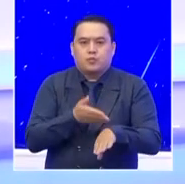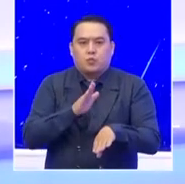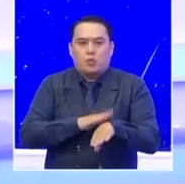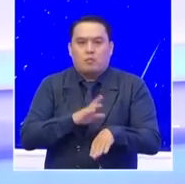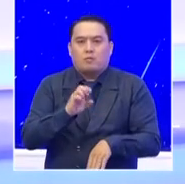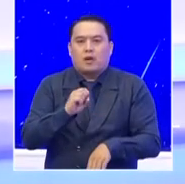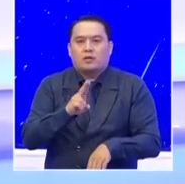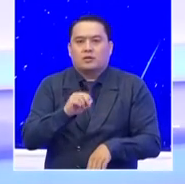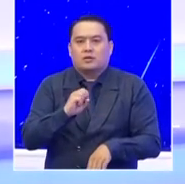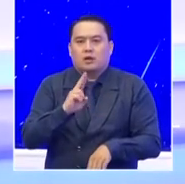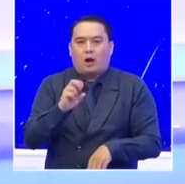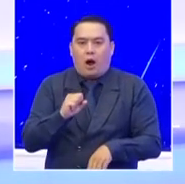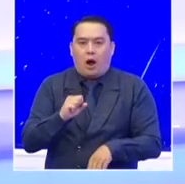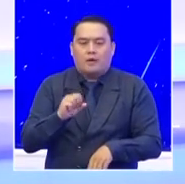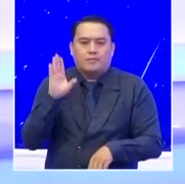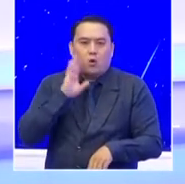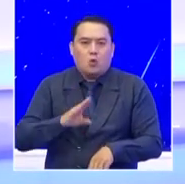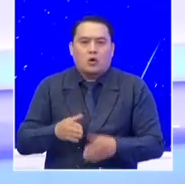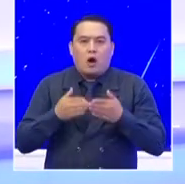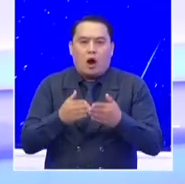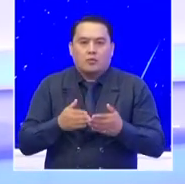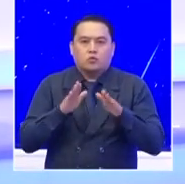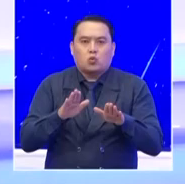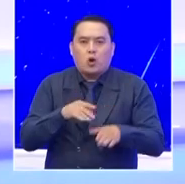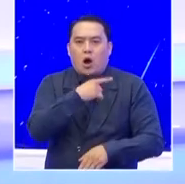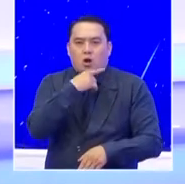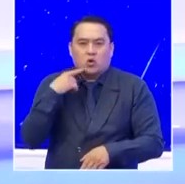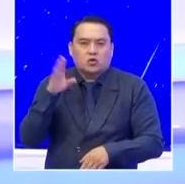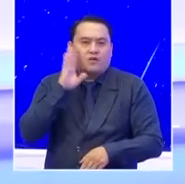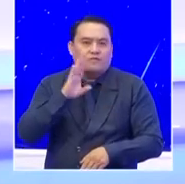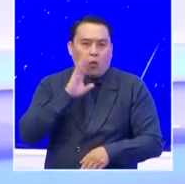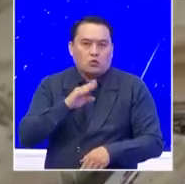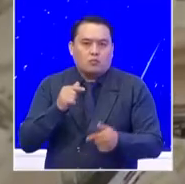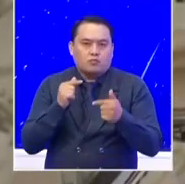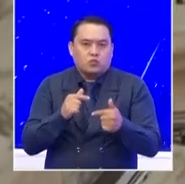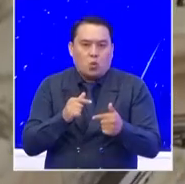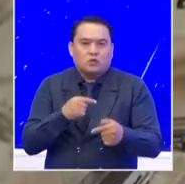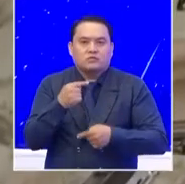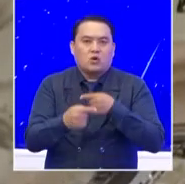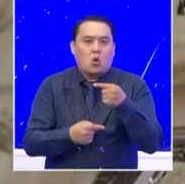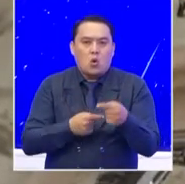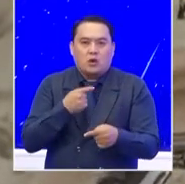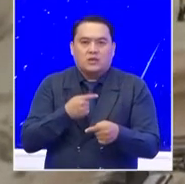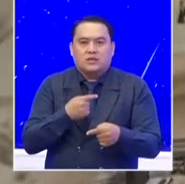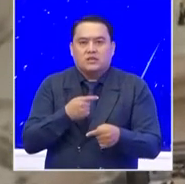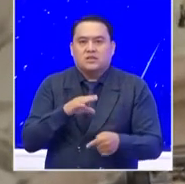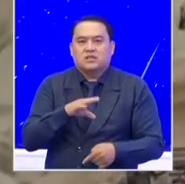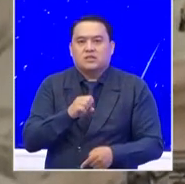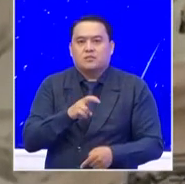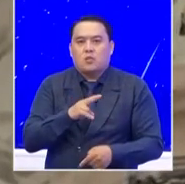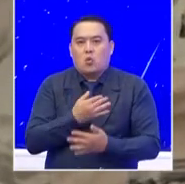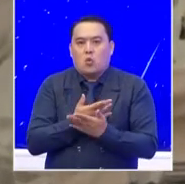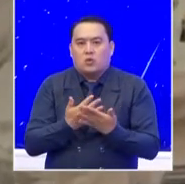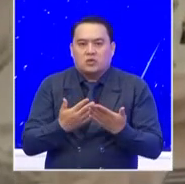Балтийским морем. Сейчас пройти сюда корабли могут только через российские воды. Против канала через Вислинскую косу выступают